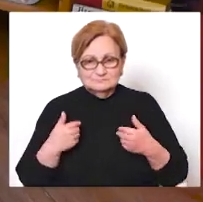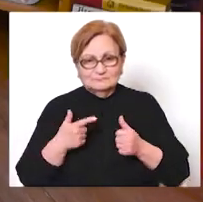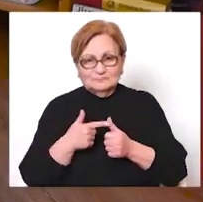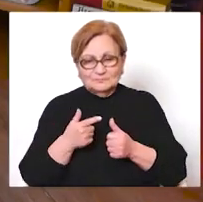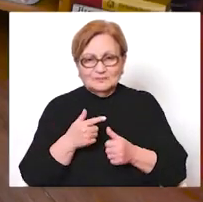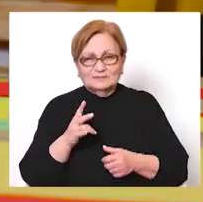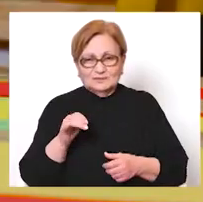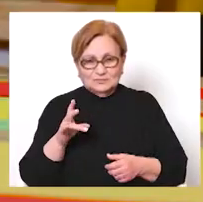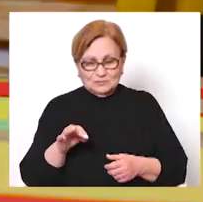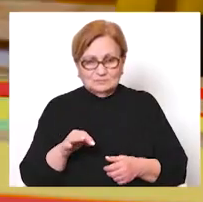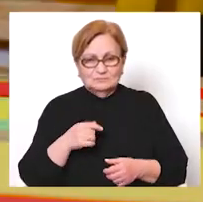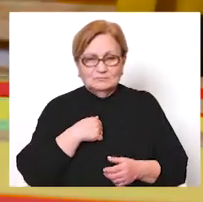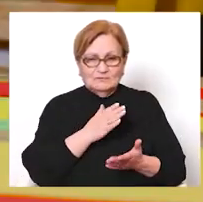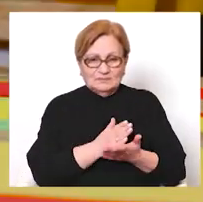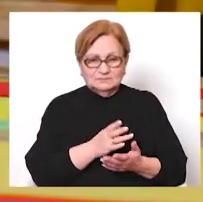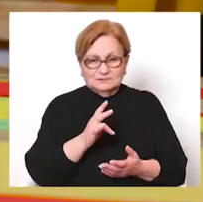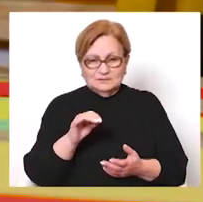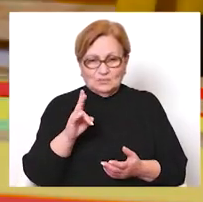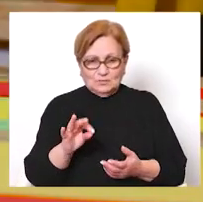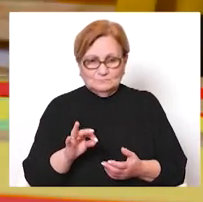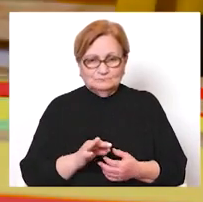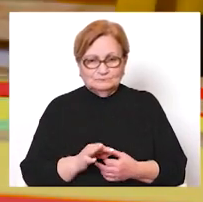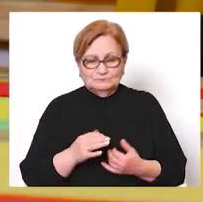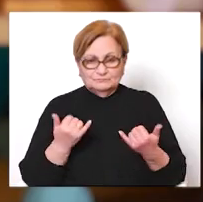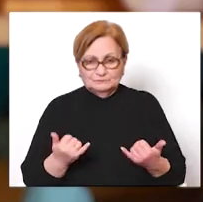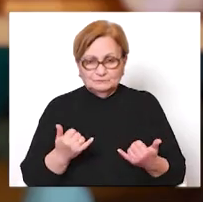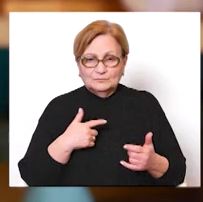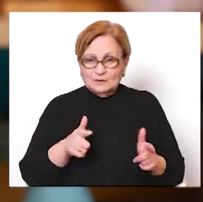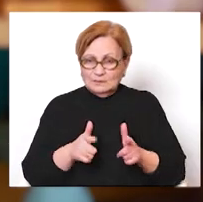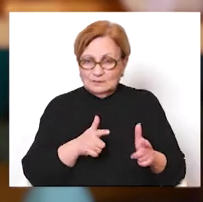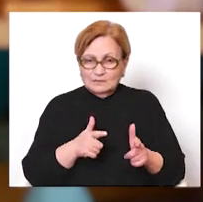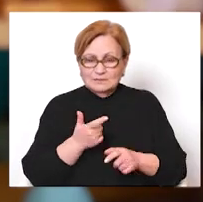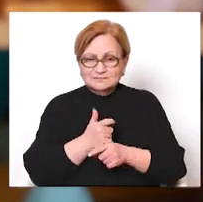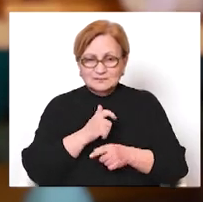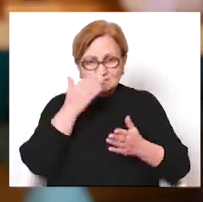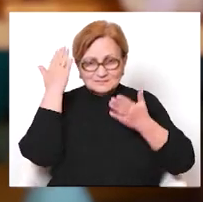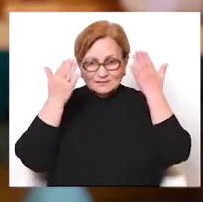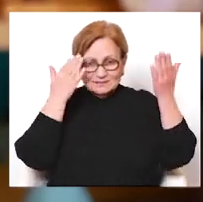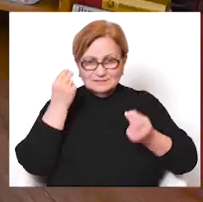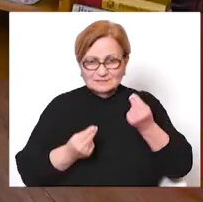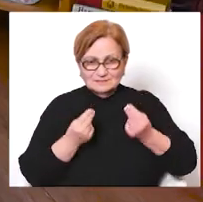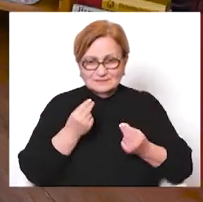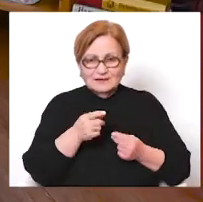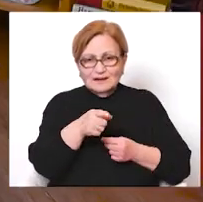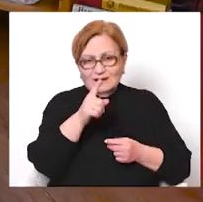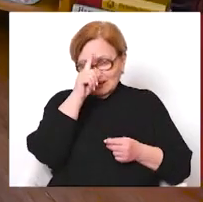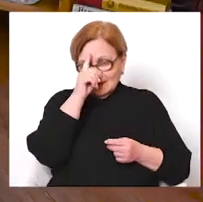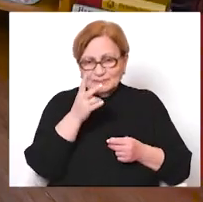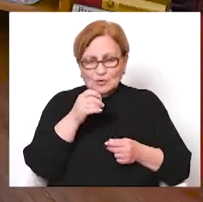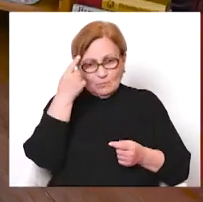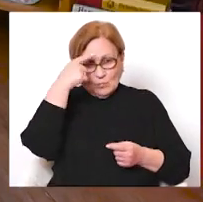გამარჯობა, მე ვარ ნინო. გამარჯობა, მე ვარ ნიკო. დღეს ჩვენ დავამზადებთ ძალიან სახალისო თამაშს, რომელსაც ნიკო მოუფიქრა